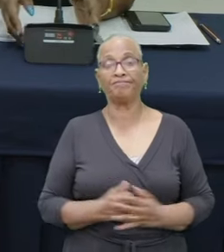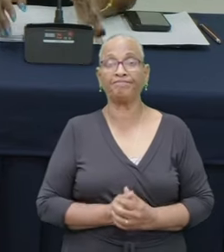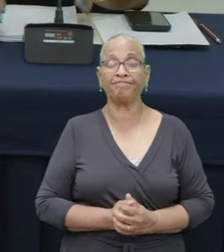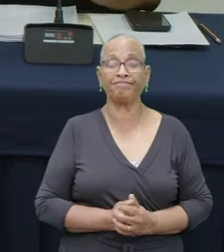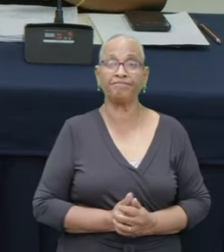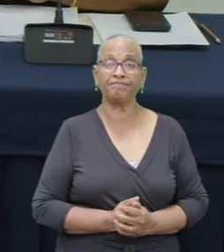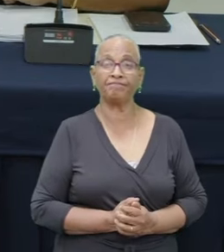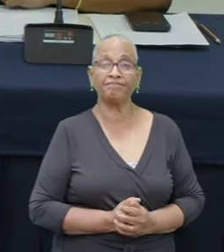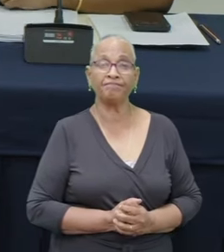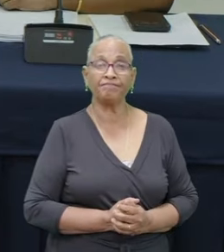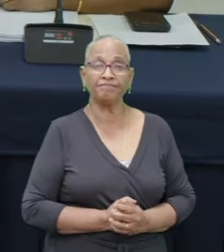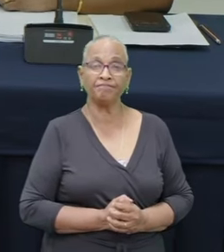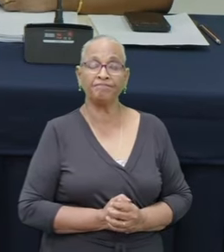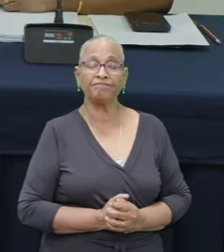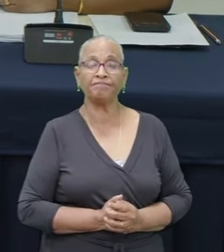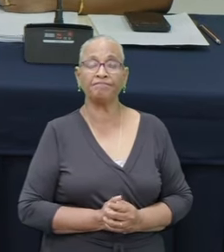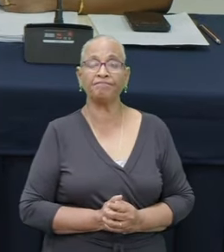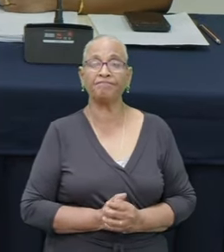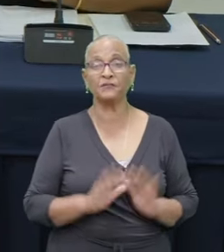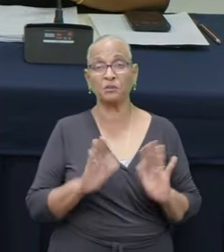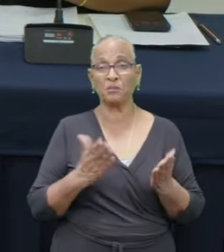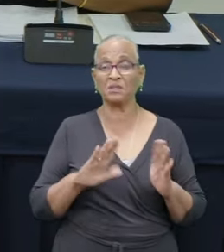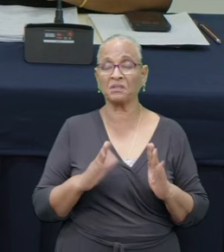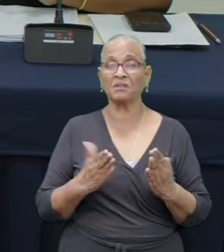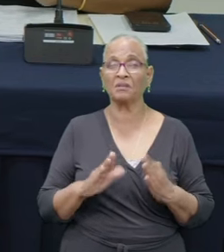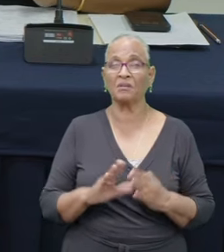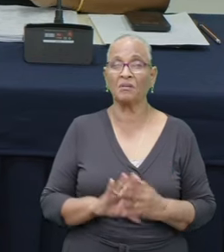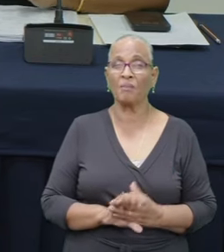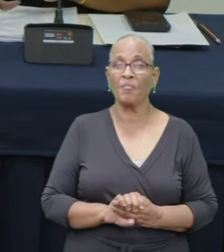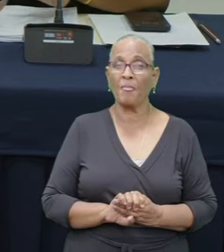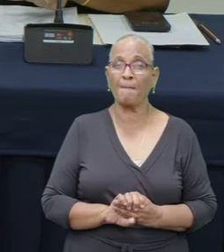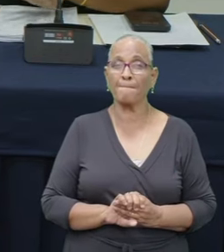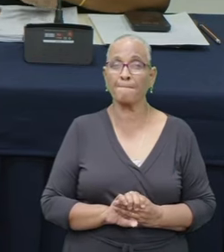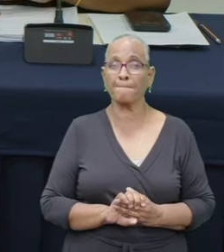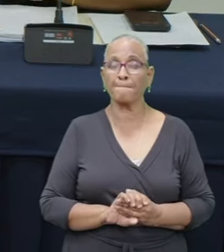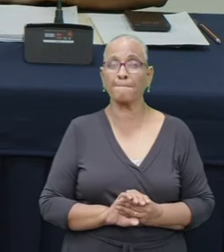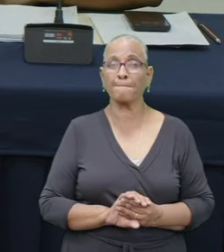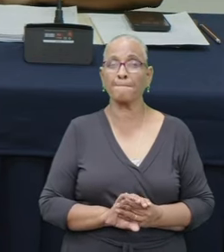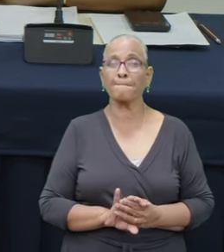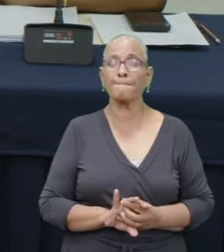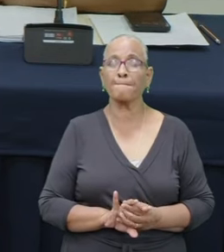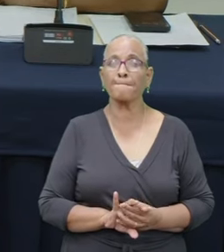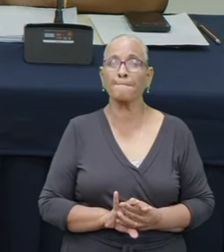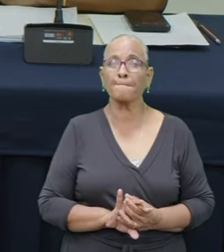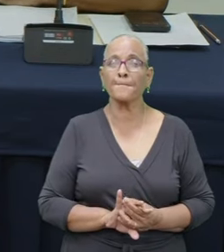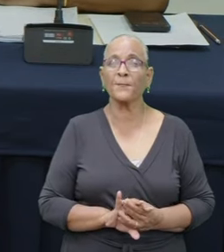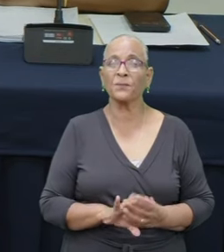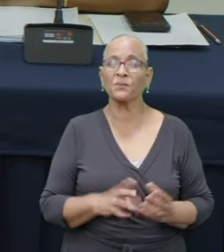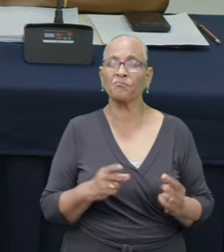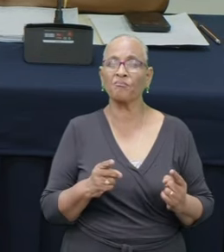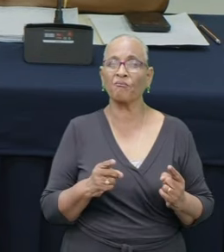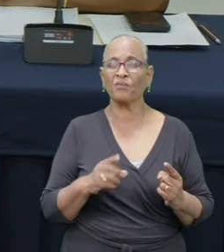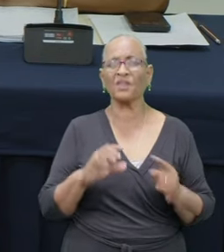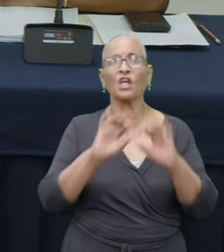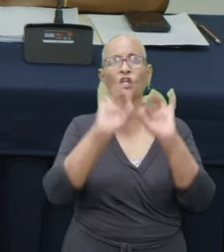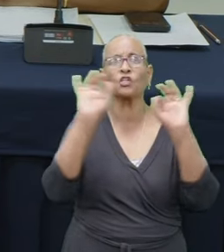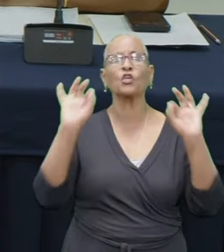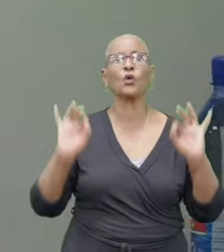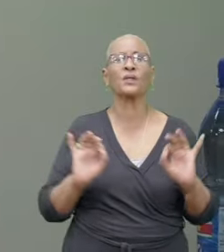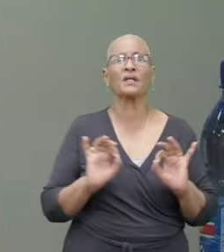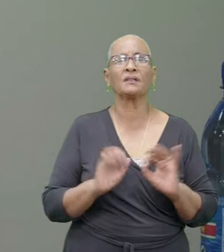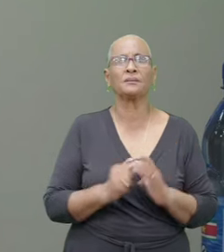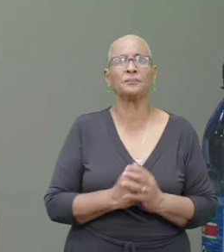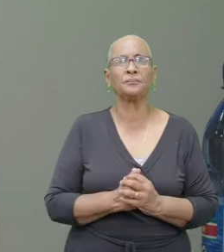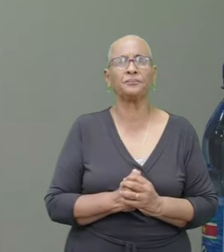Misschien moet ik even ingaan op de vragen. Ik hoop dat ik ze allemaal onthouden heb, want ik heb niet geschreven. Voor de duidelijkheid met